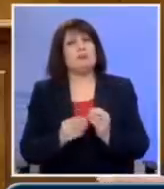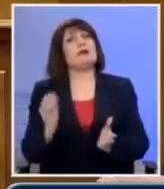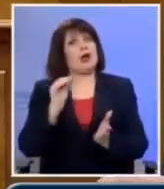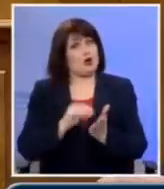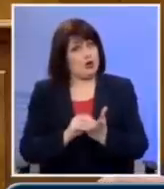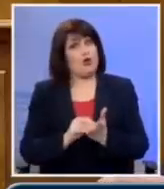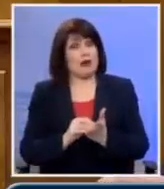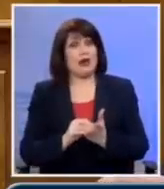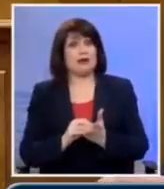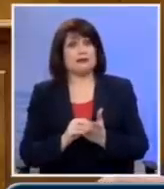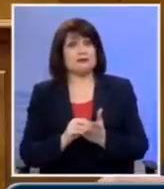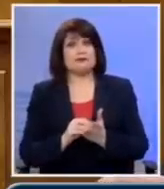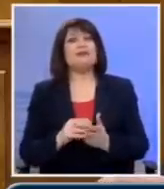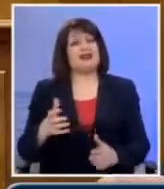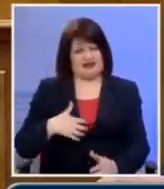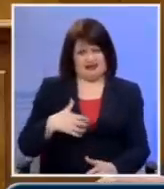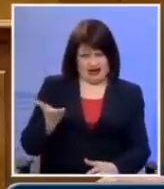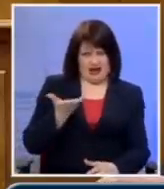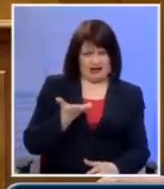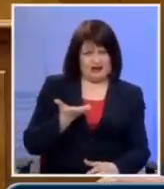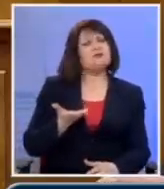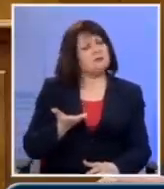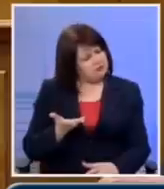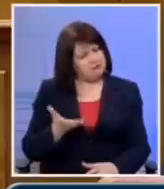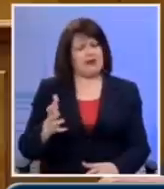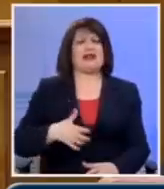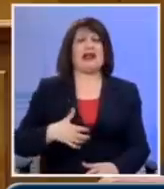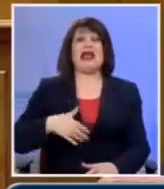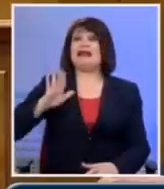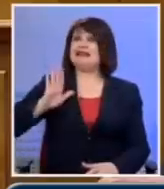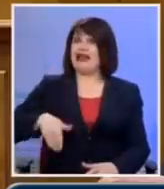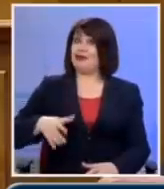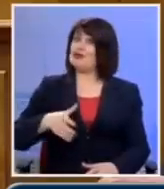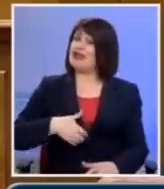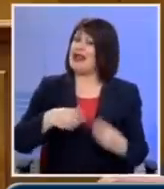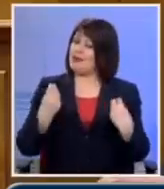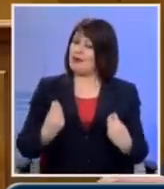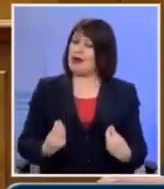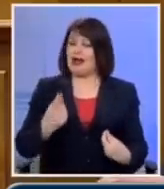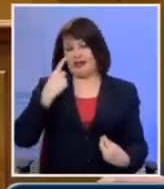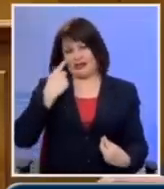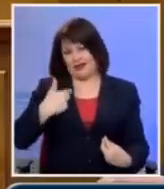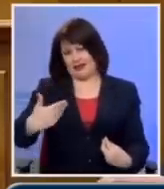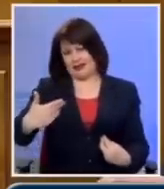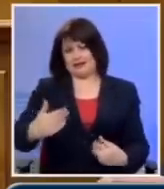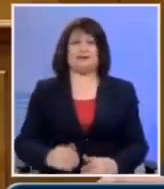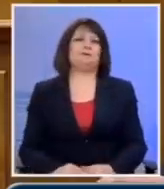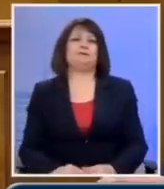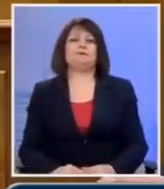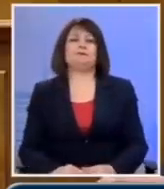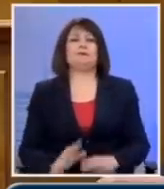Και σαν να μην έφταναν όλα αυτά, γελάτε. Γελάτε. Γελάει καλύτερα ποιος γελάει τελευταίος όμως. Σαν να μην έφταναν όλα